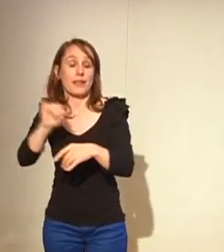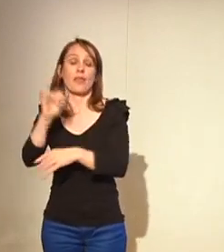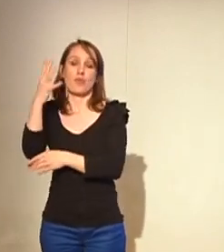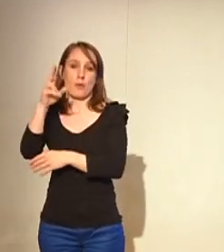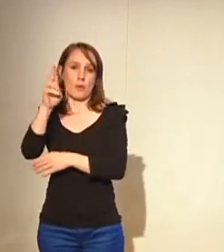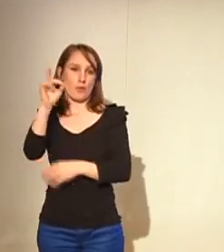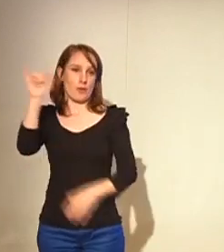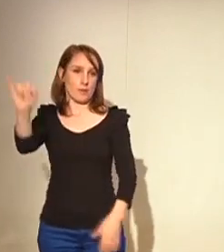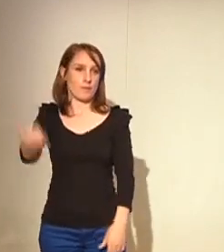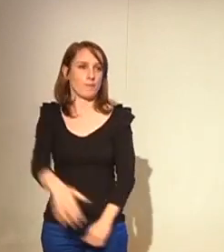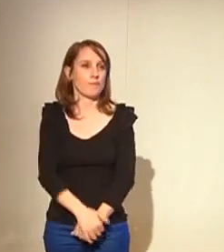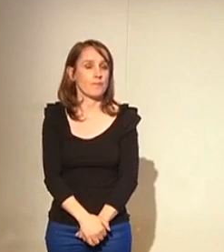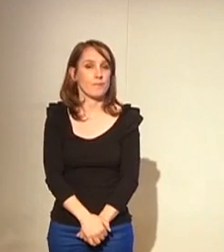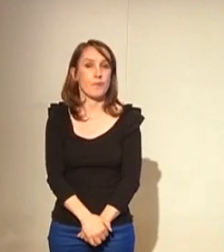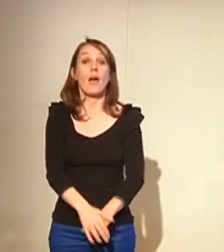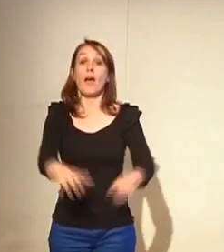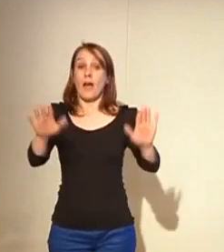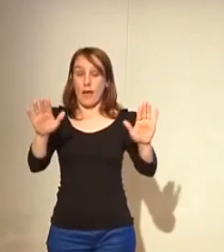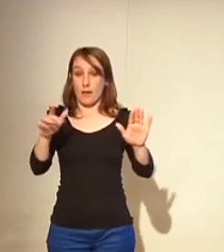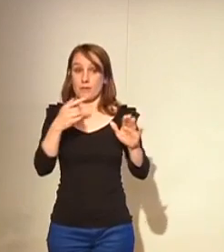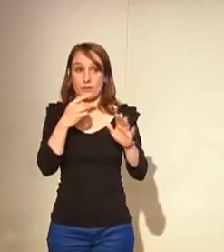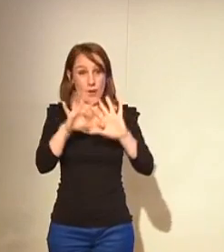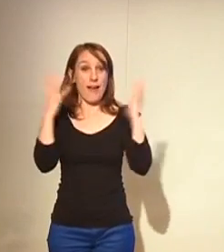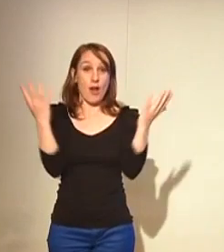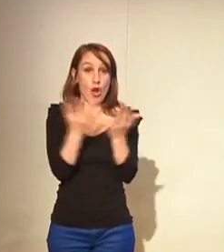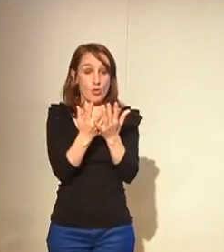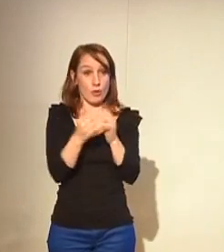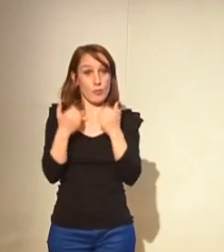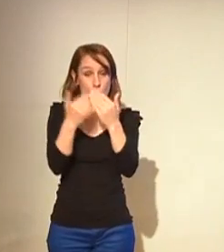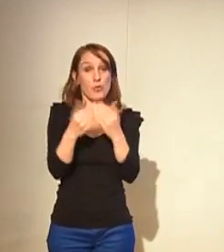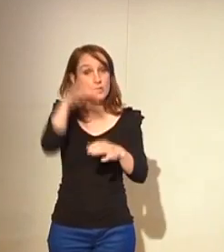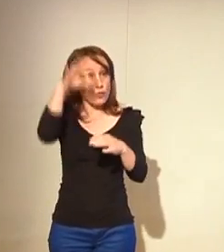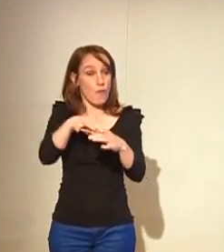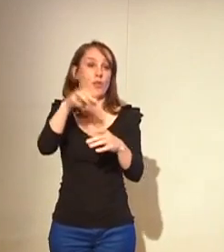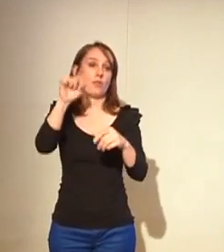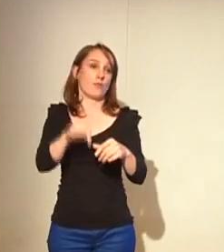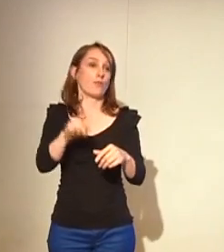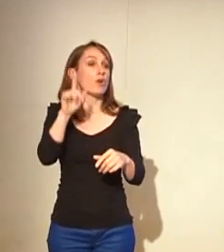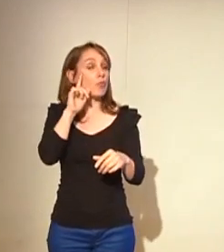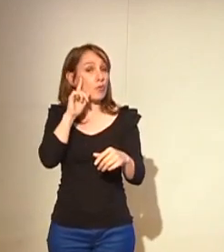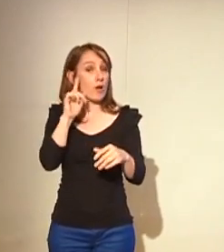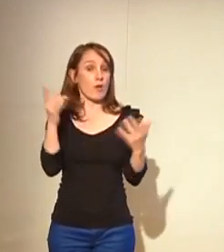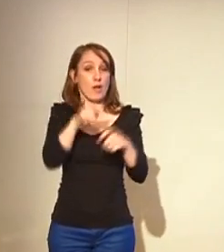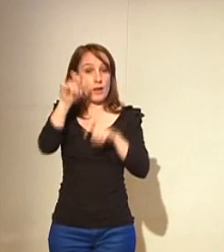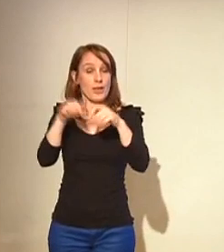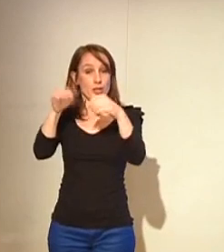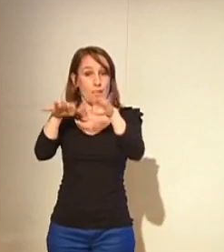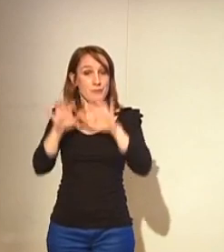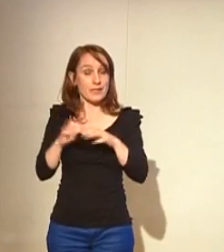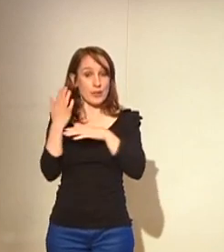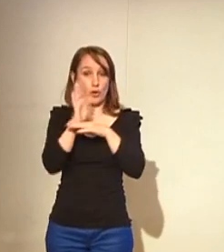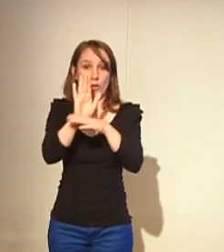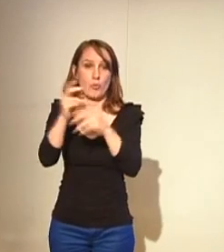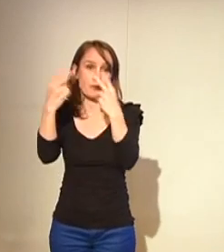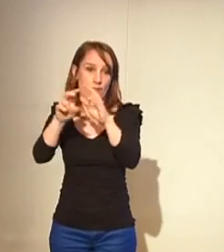udi ah il nous faut voter donc l'ensemble de cette délibération puisque nous votons également que les administrateurs représentant la ville de